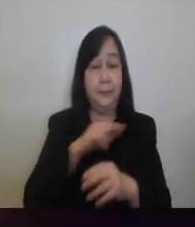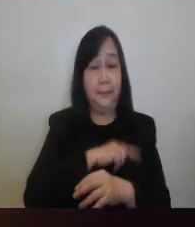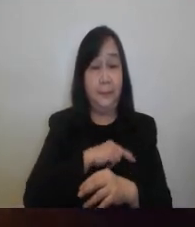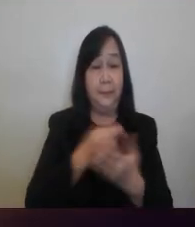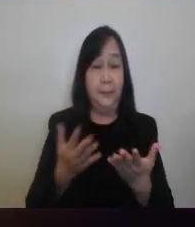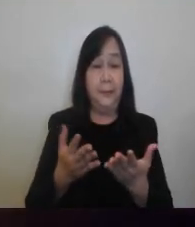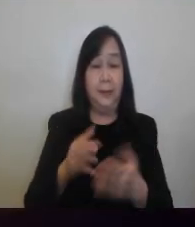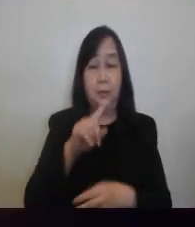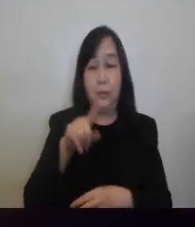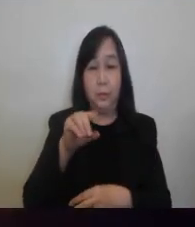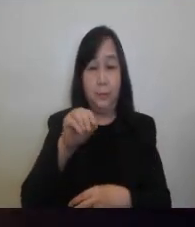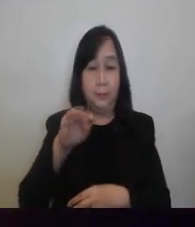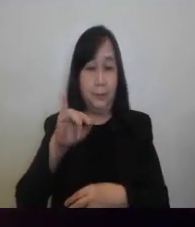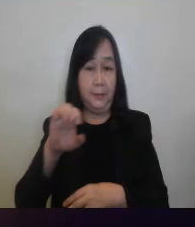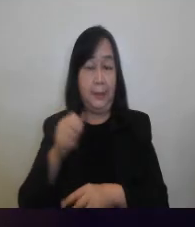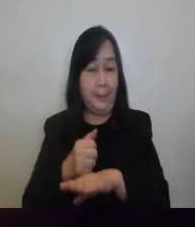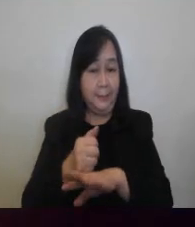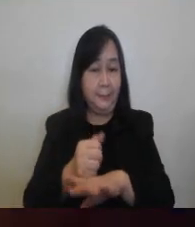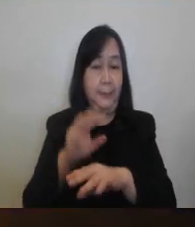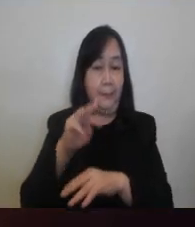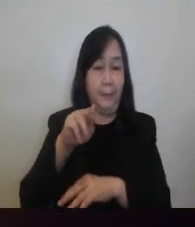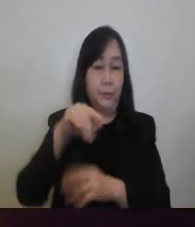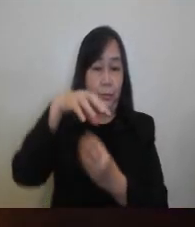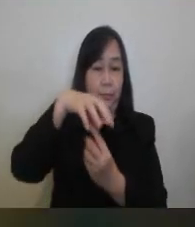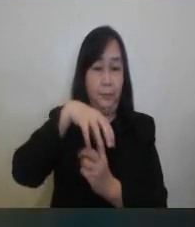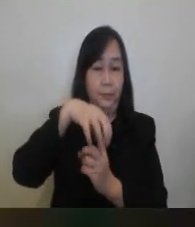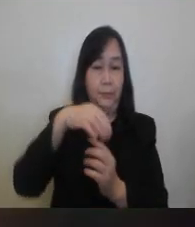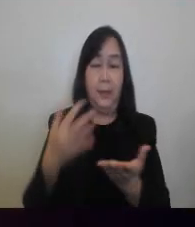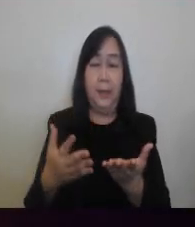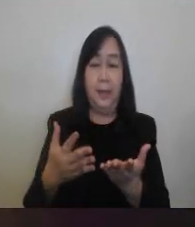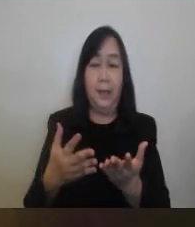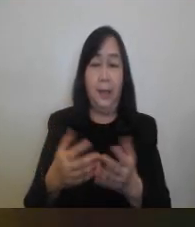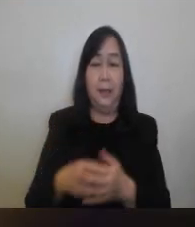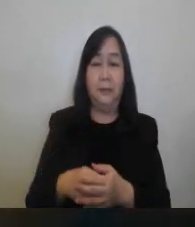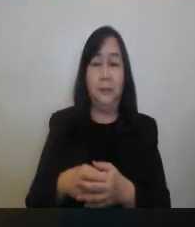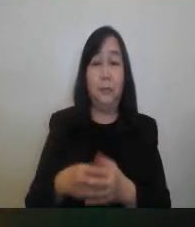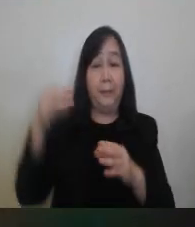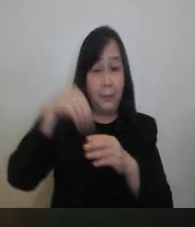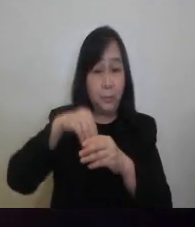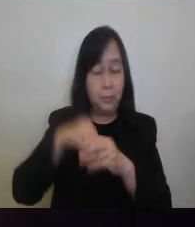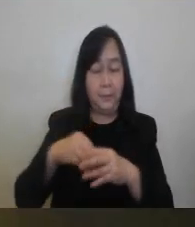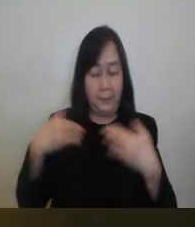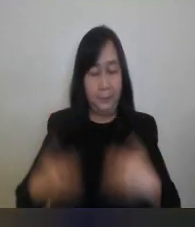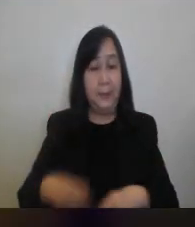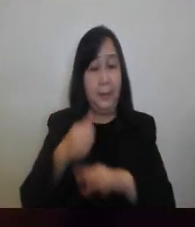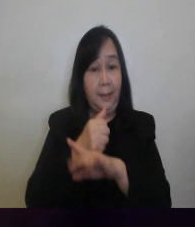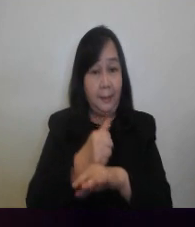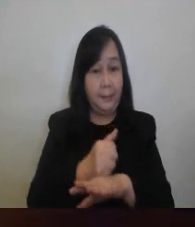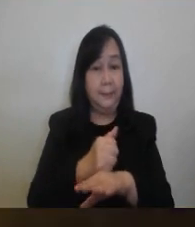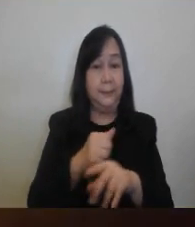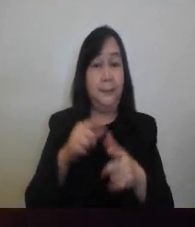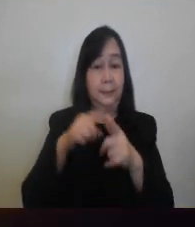kalikasan, ang zombie ant mushroom. Ang halamang singaw na ito ay pumapasok sa katawan ng isang langgam